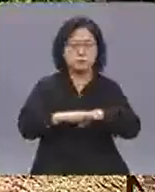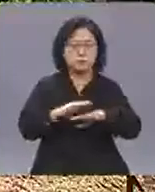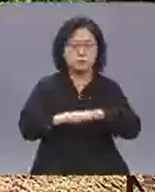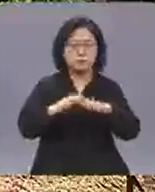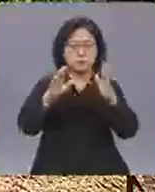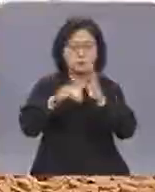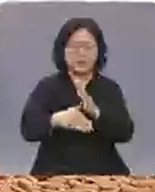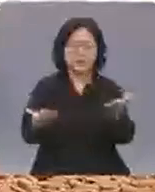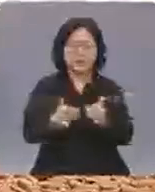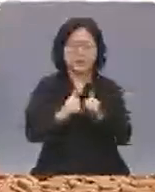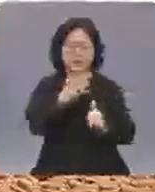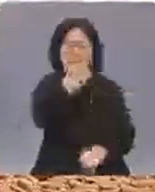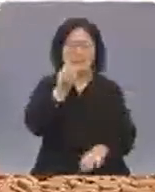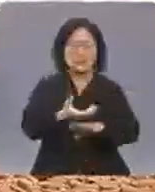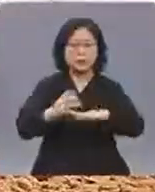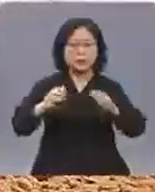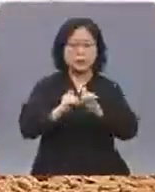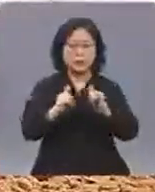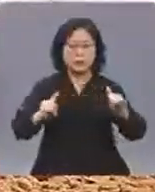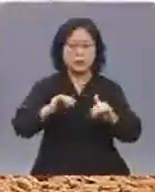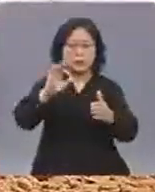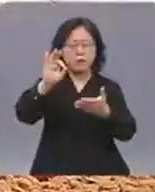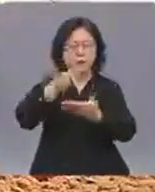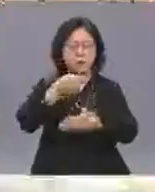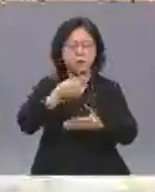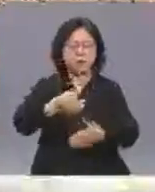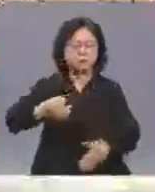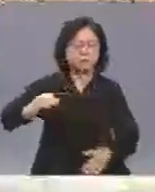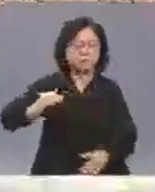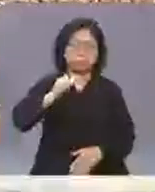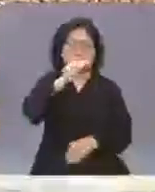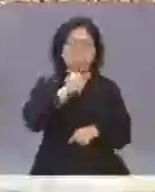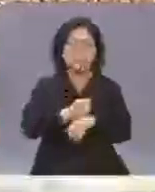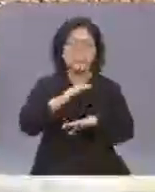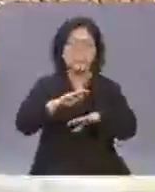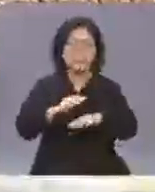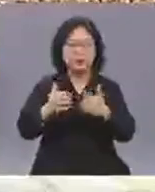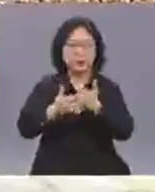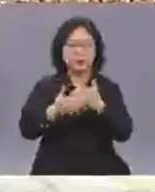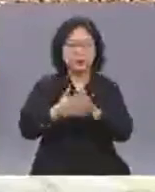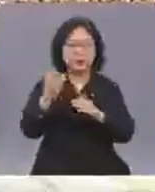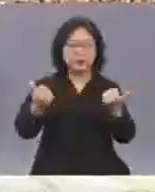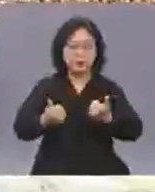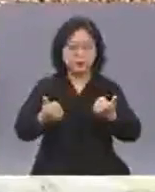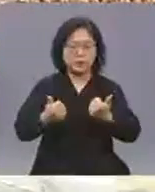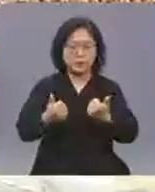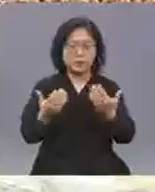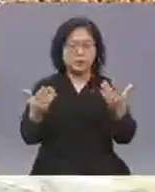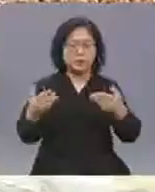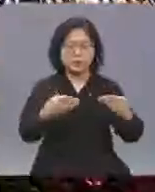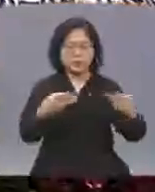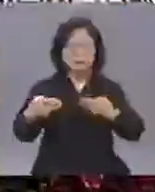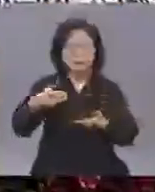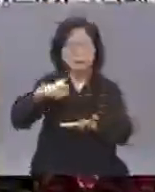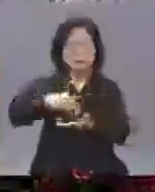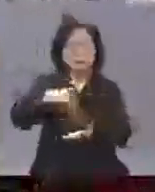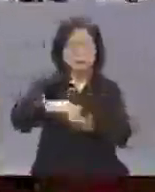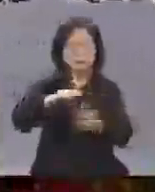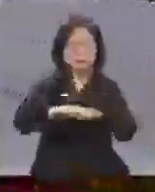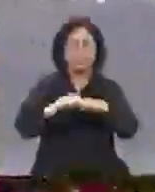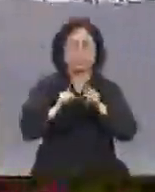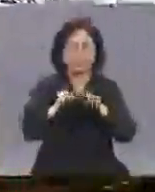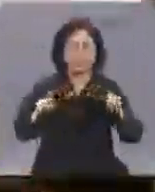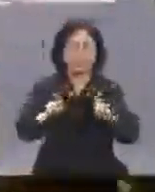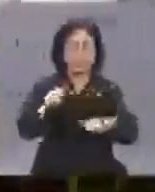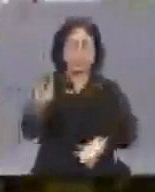일손 부족으로 외국인 노동자들의 인건비가 치솟자 나주시의회가 의정토론에서 나온 의견이라며 농민들에게